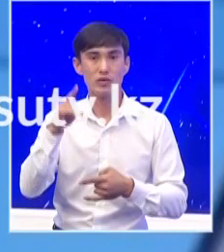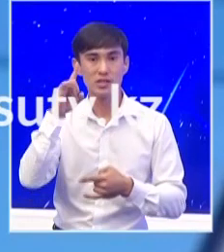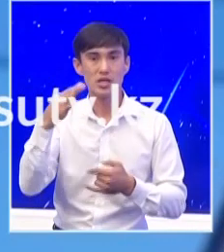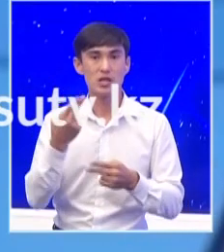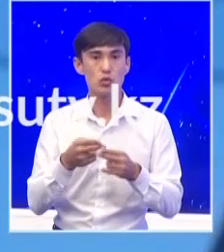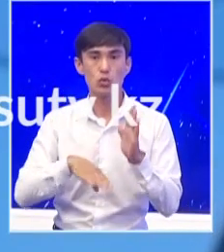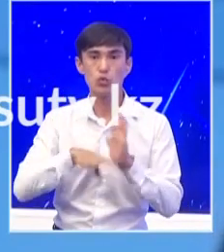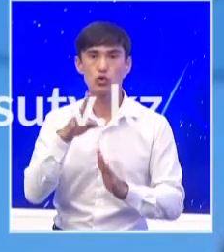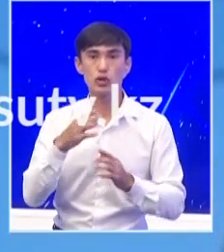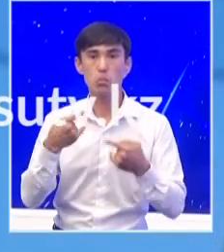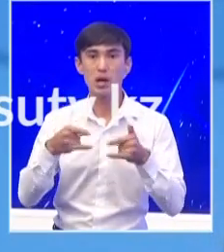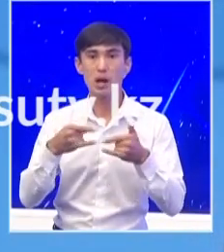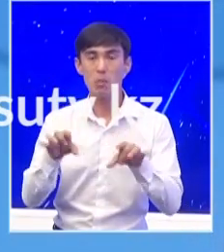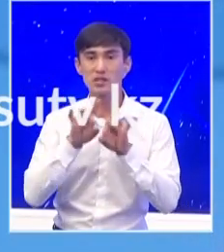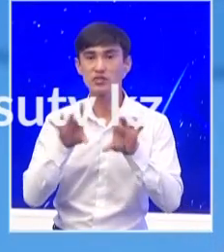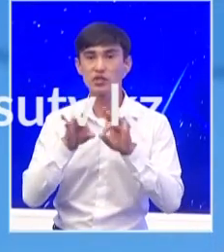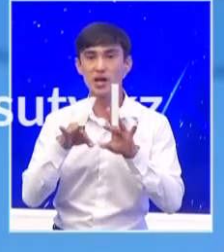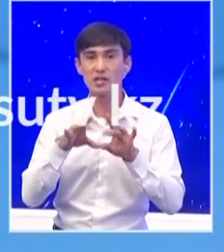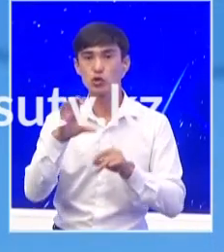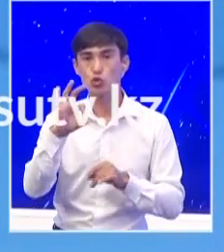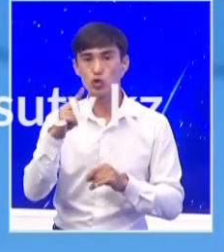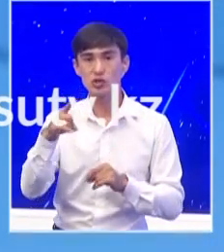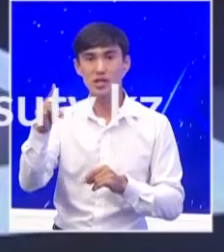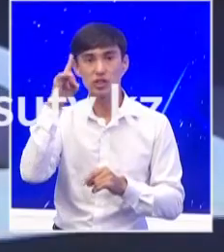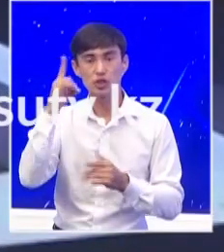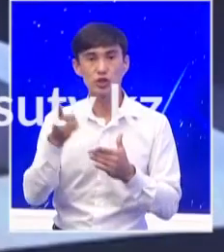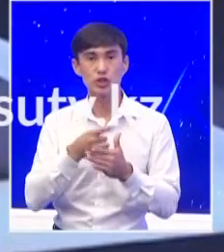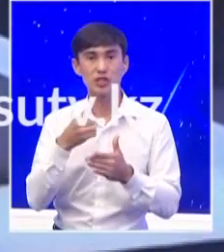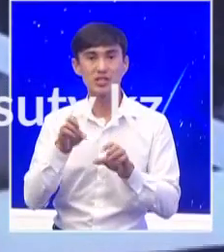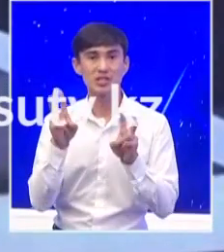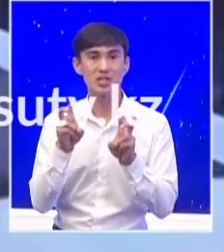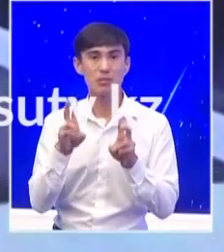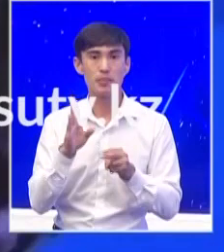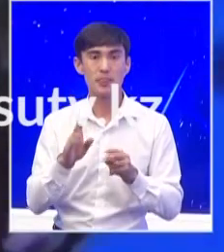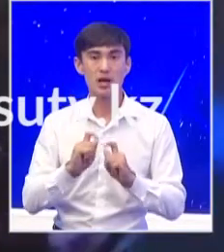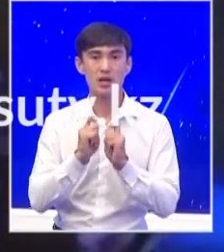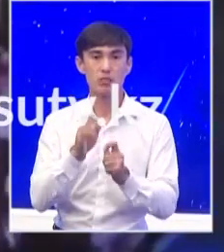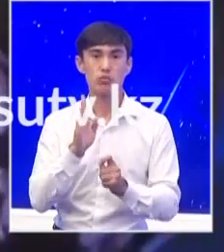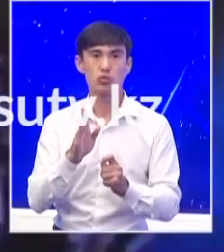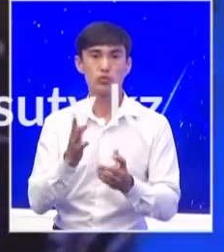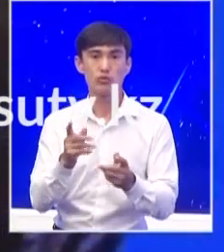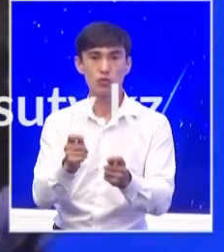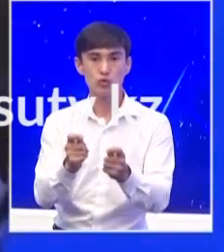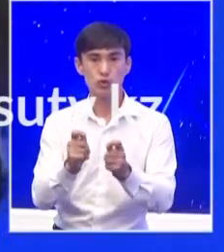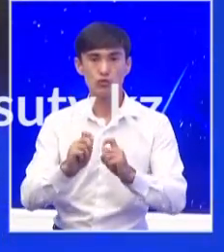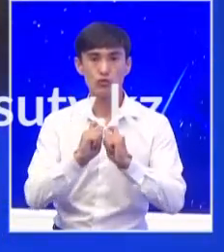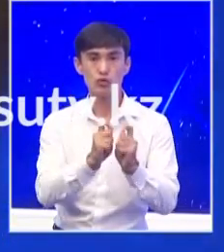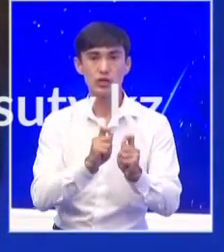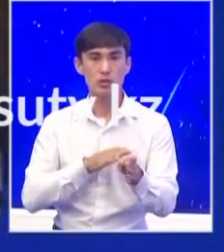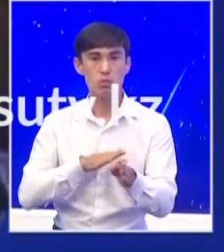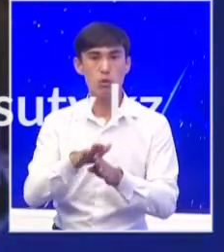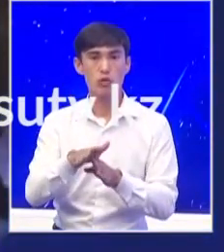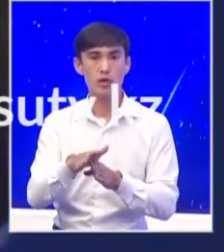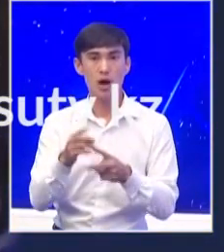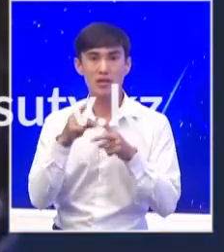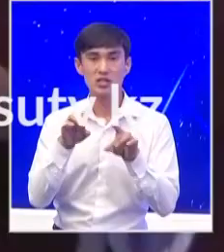лучшие программы, освещающие социально значимые темы. Награды будут получаться за работы, наиболее полно отражающие